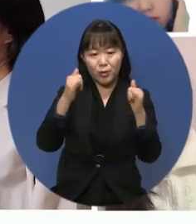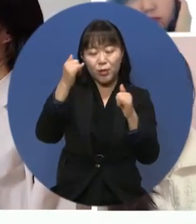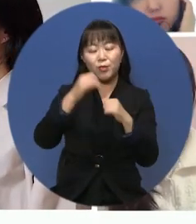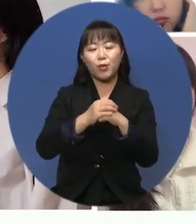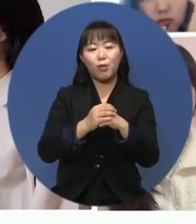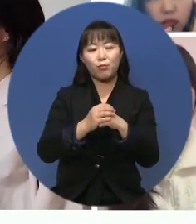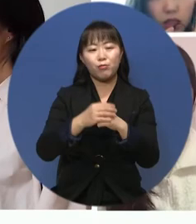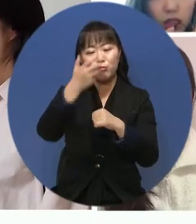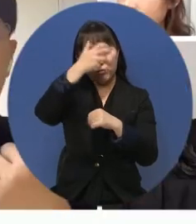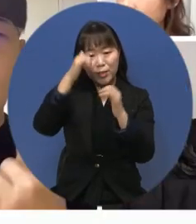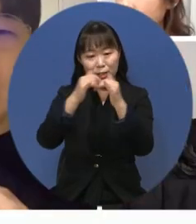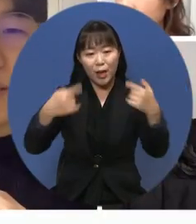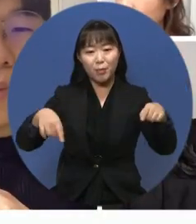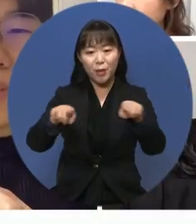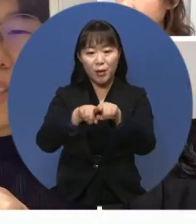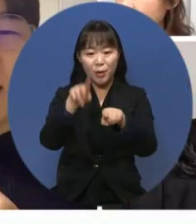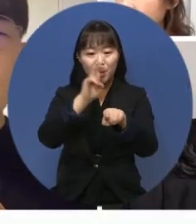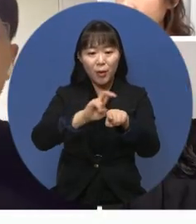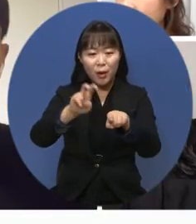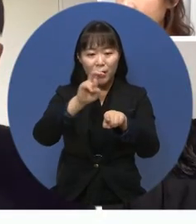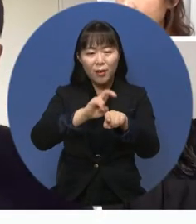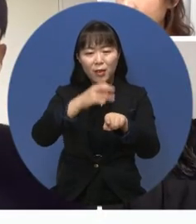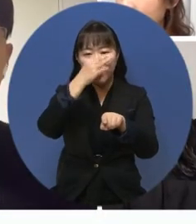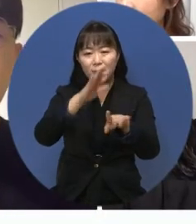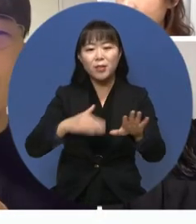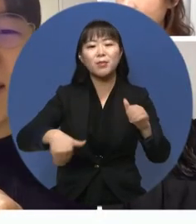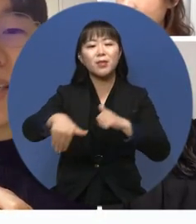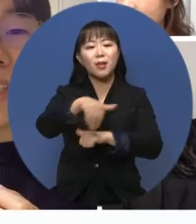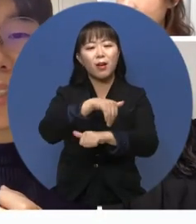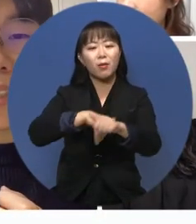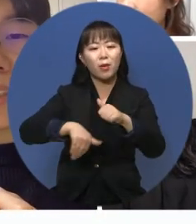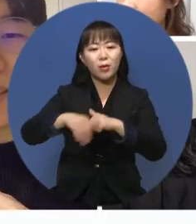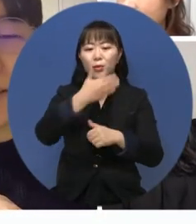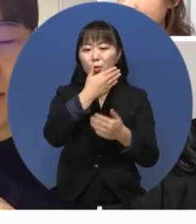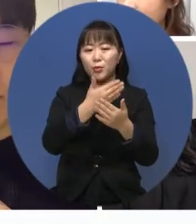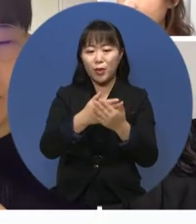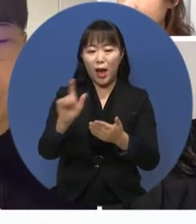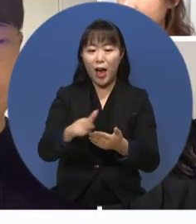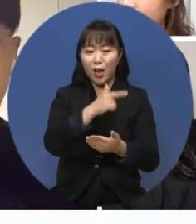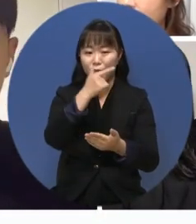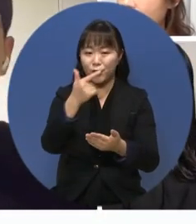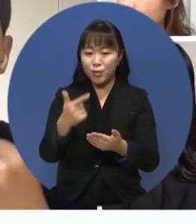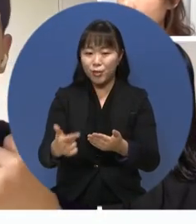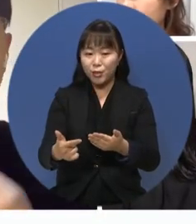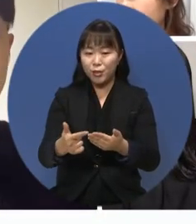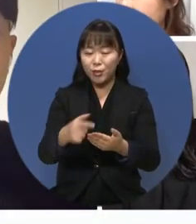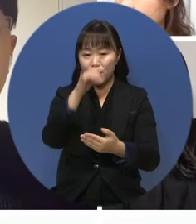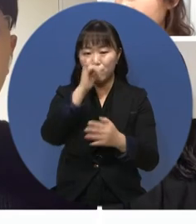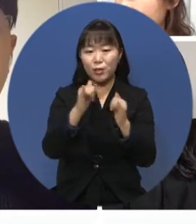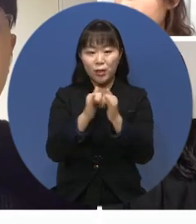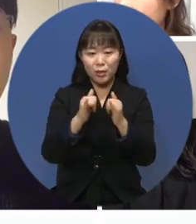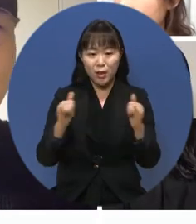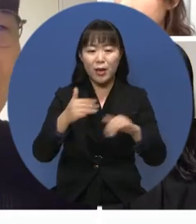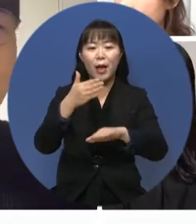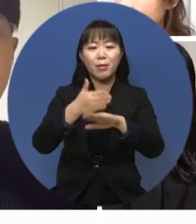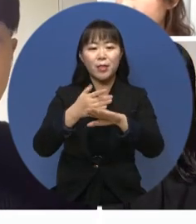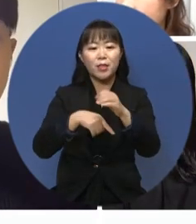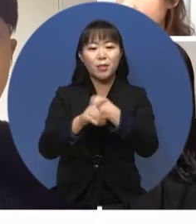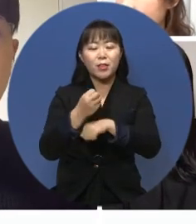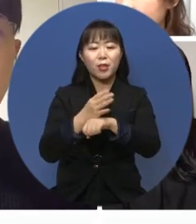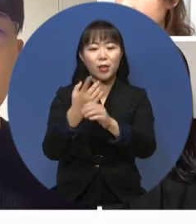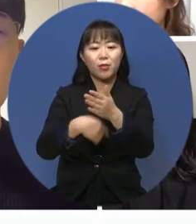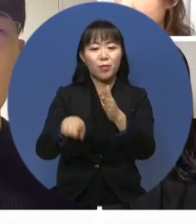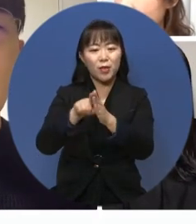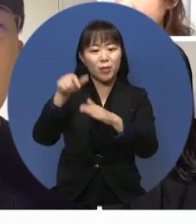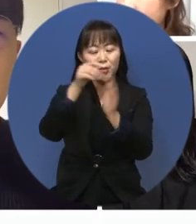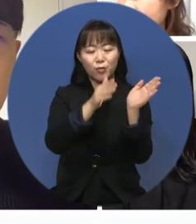함께 노래하며 코나 입으로 힘든 일상 소 소중한 하루를 지켜준 수문 영웅들에게 감사의 메시지를 전하고자